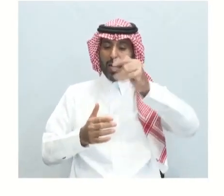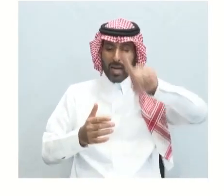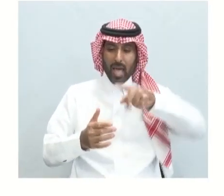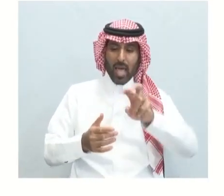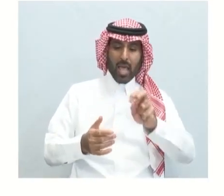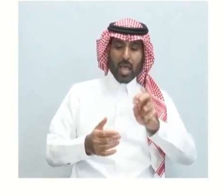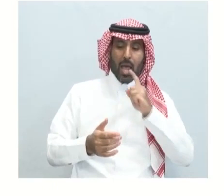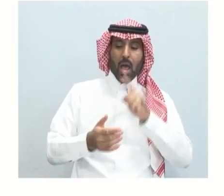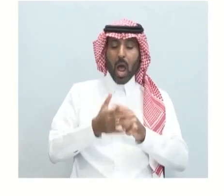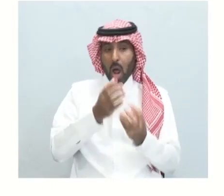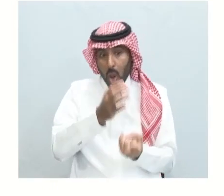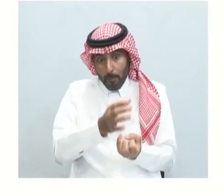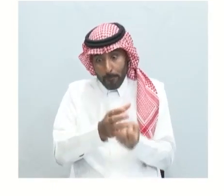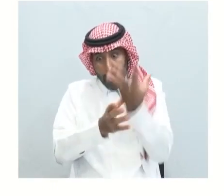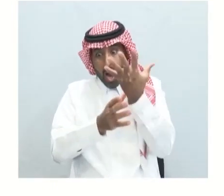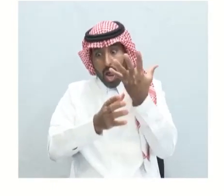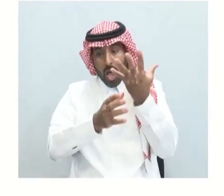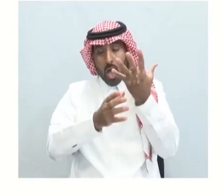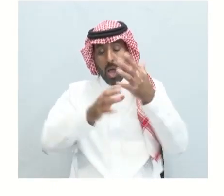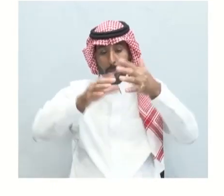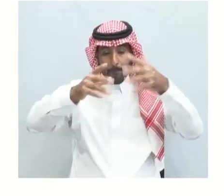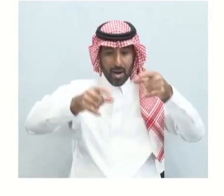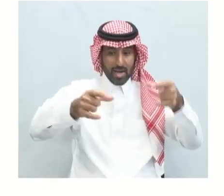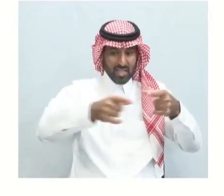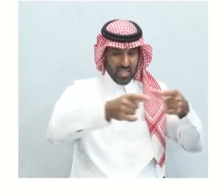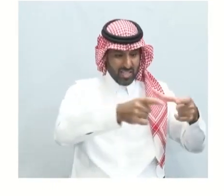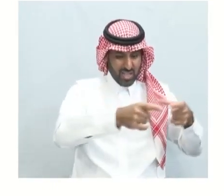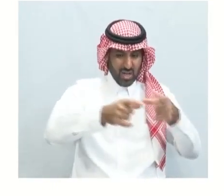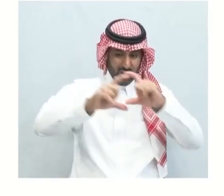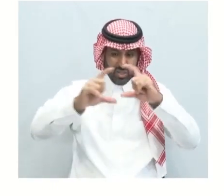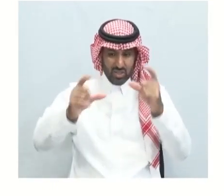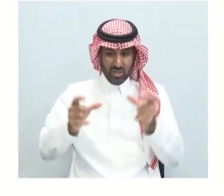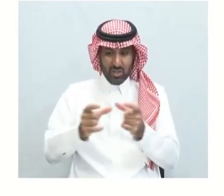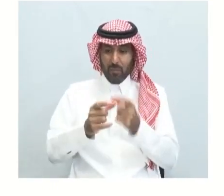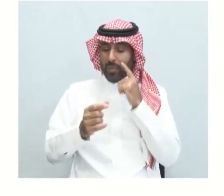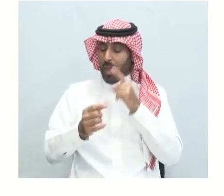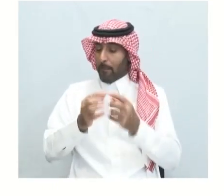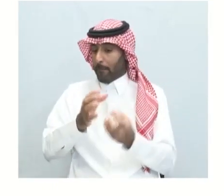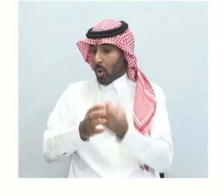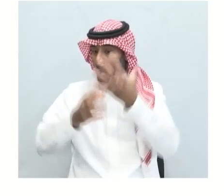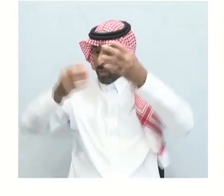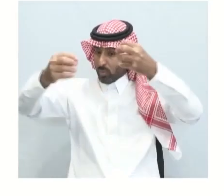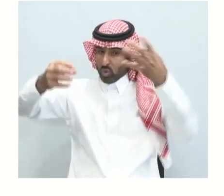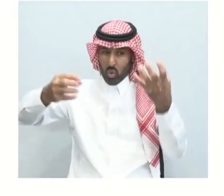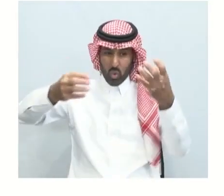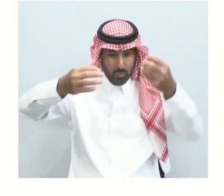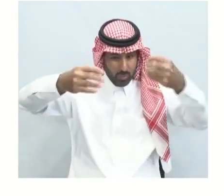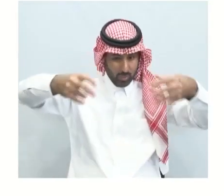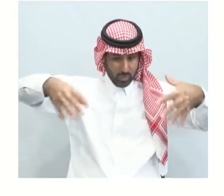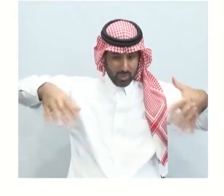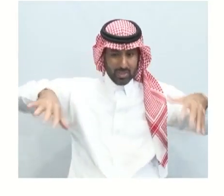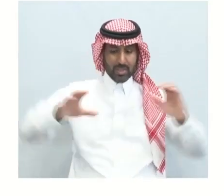على البراكين من مخاريط وفوهات وعلى مخرجاتها من الصخور